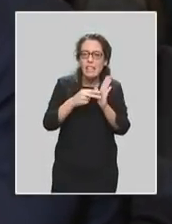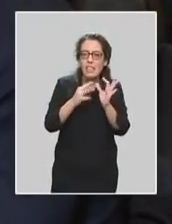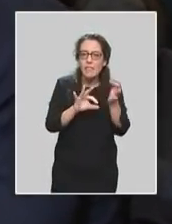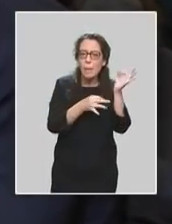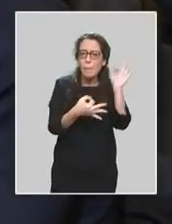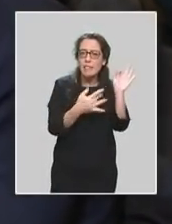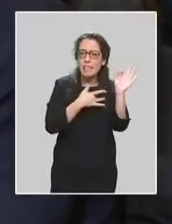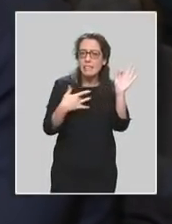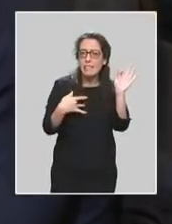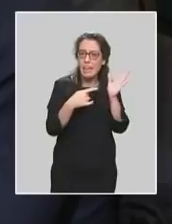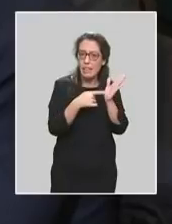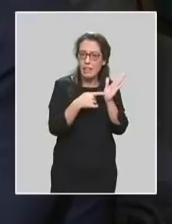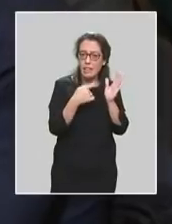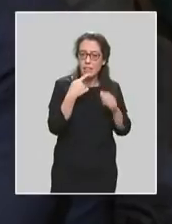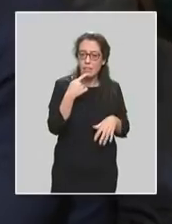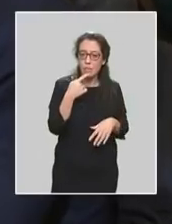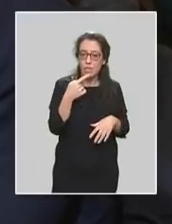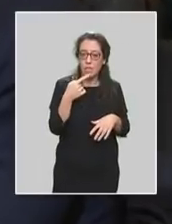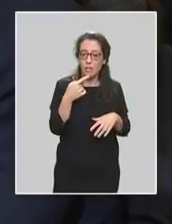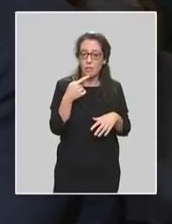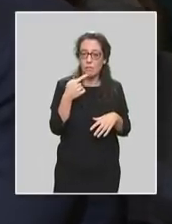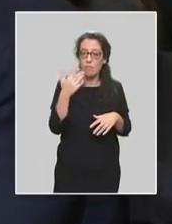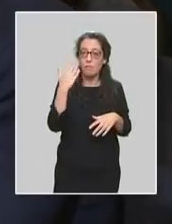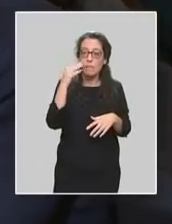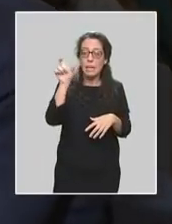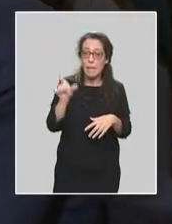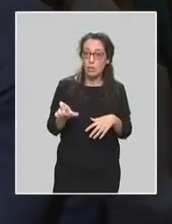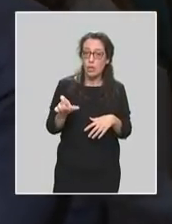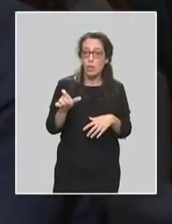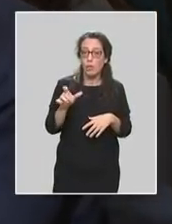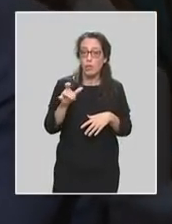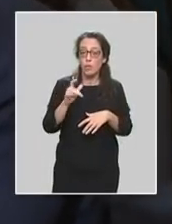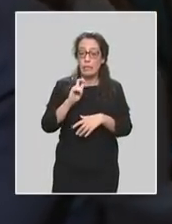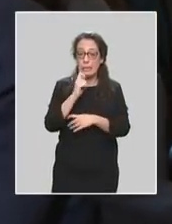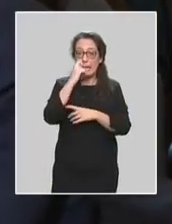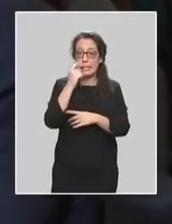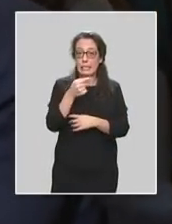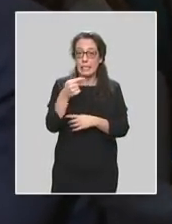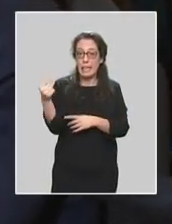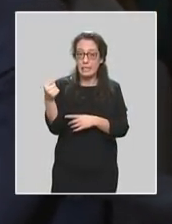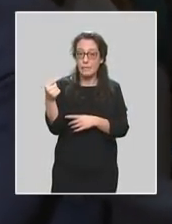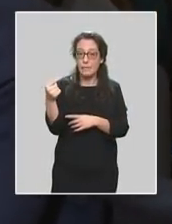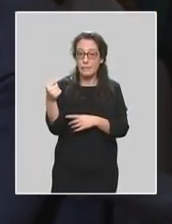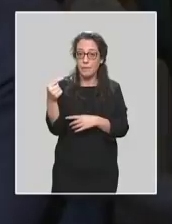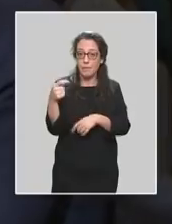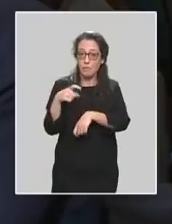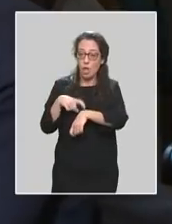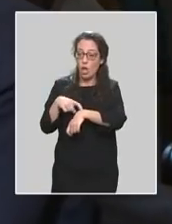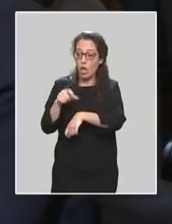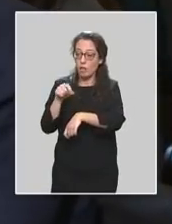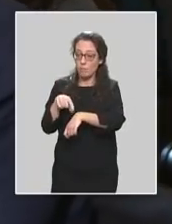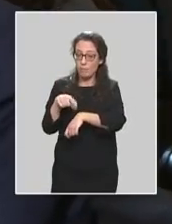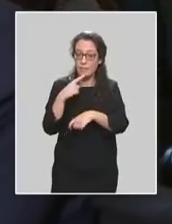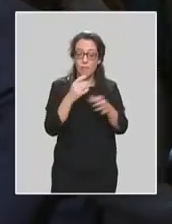heure le pass sanitaire est-il valide pour les personnes qui ont effectué un test négatif à partir de l'heure du prélèvement ou à partir de l'heure